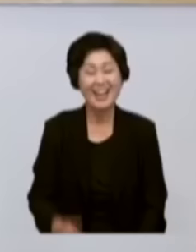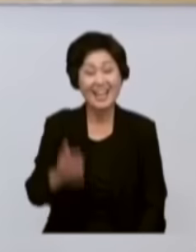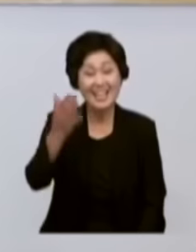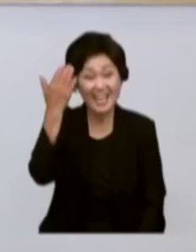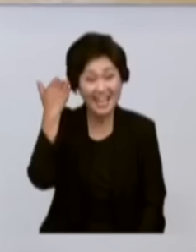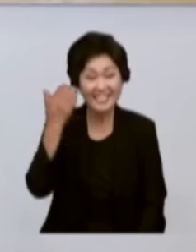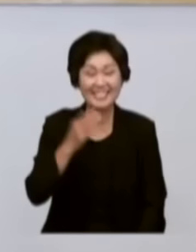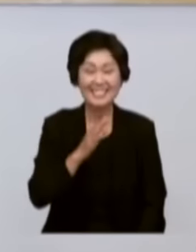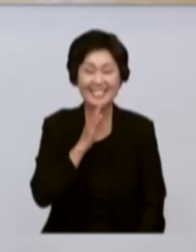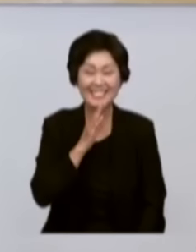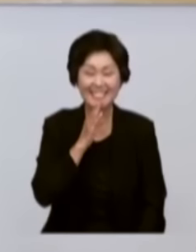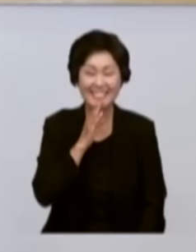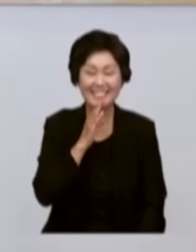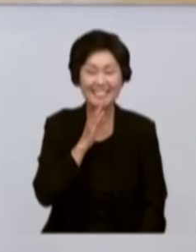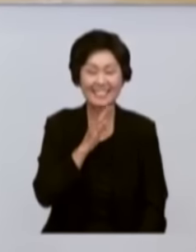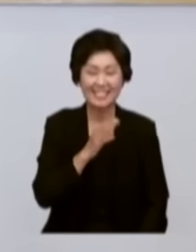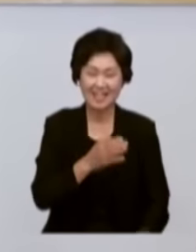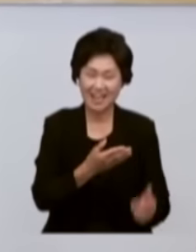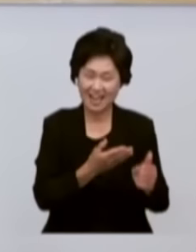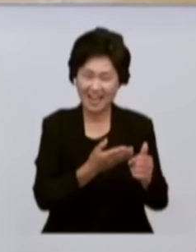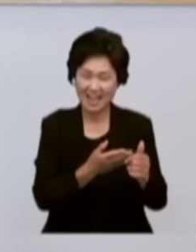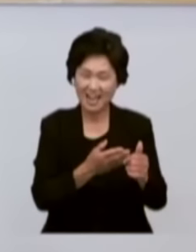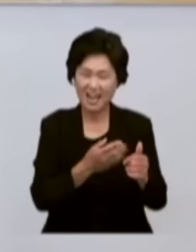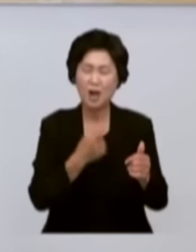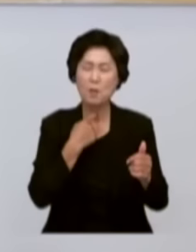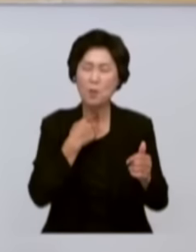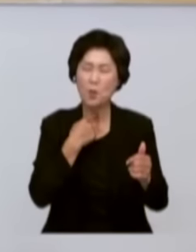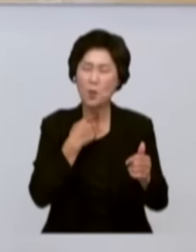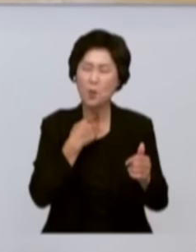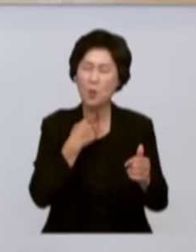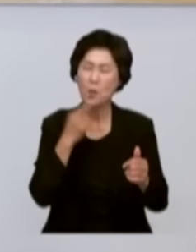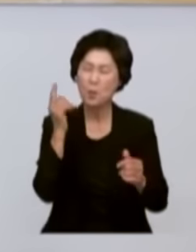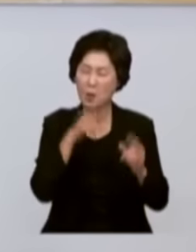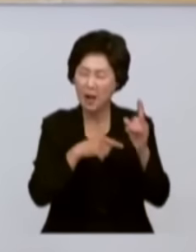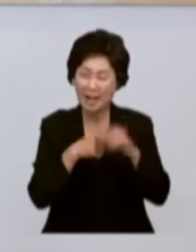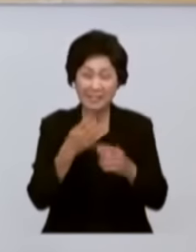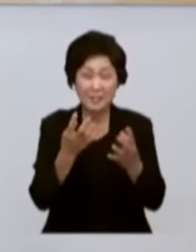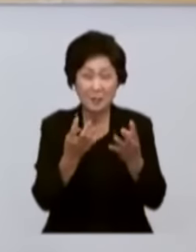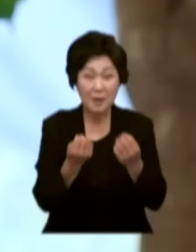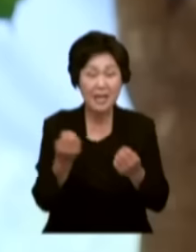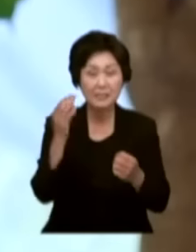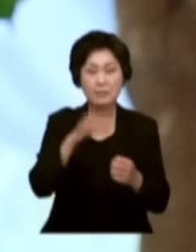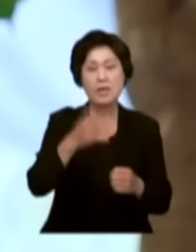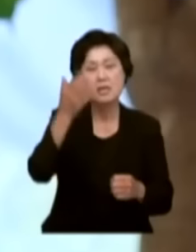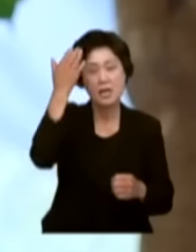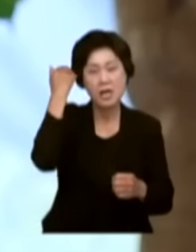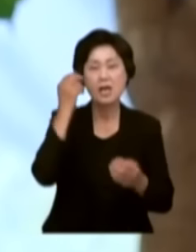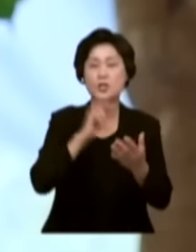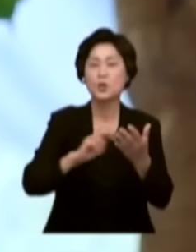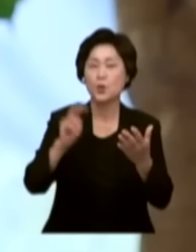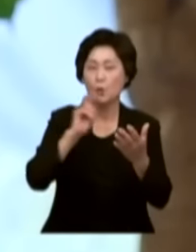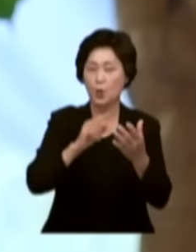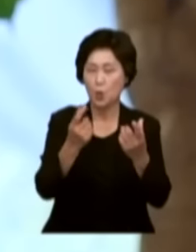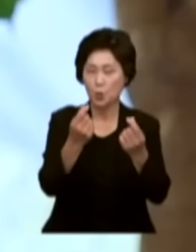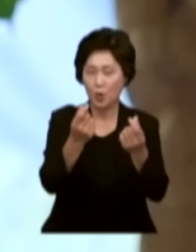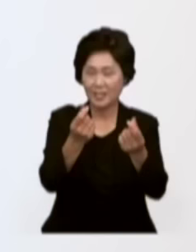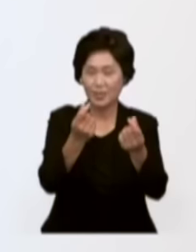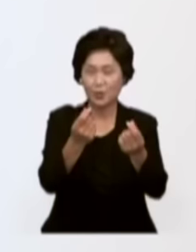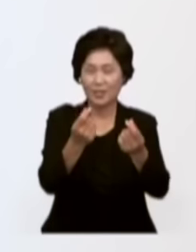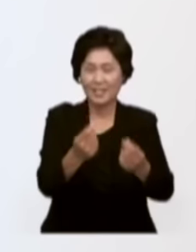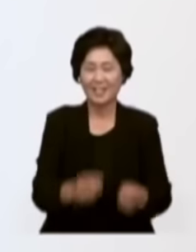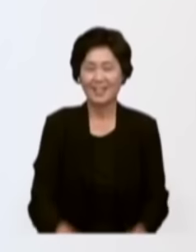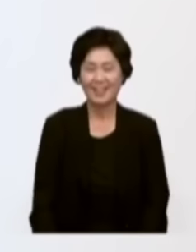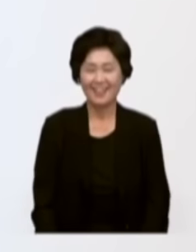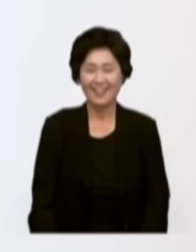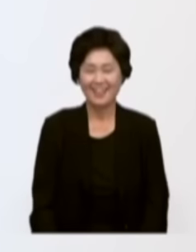예전에 사실은. 조용구 씨가 지금 이제 목이 많이 상했지만 예전에 정말 똑같았어요. 아니, 저 얼굴이 똑같으셨어요. 네, 얼굴이 똑같으셔요.